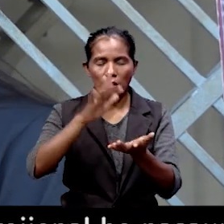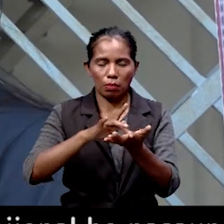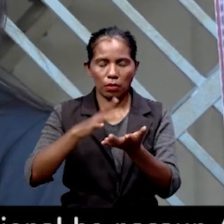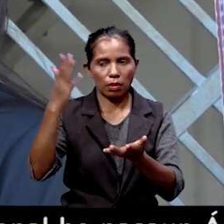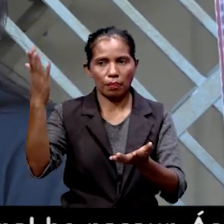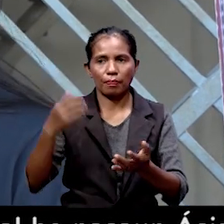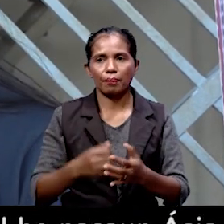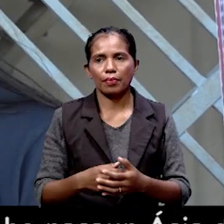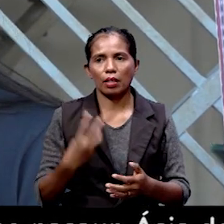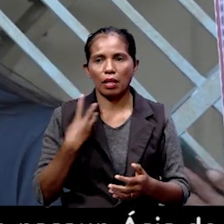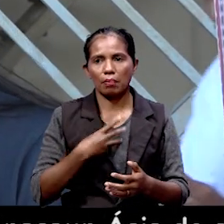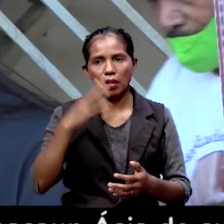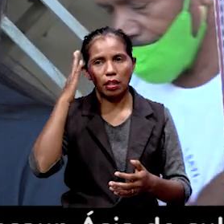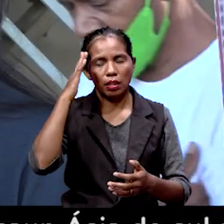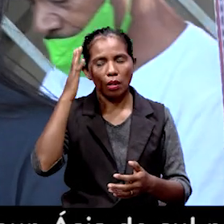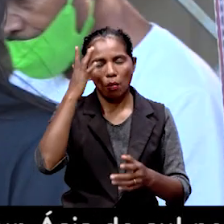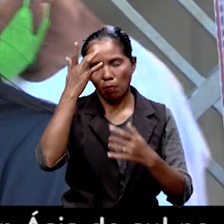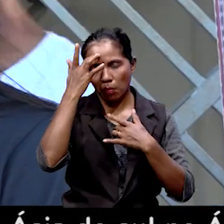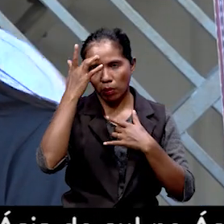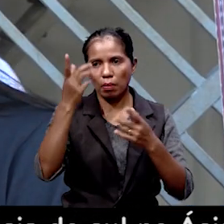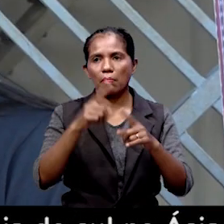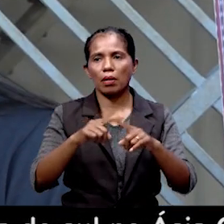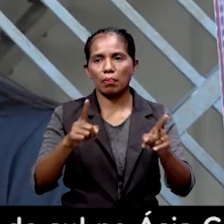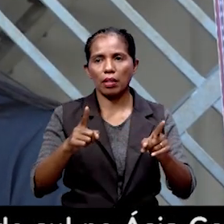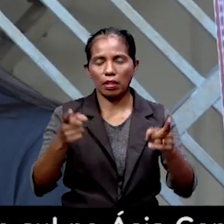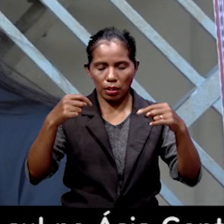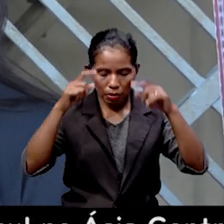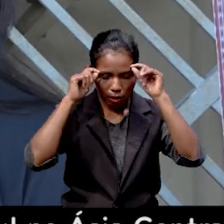Am hati ni usi neba nyamoras duni, mebe ni fila bat timur,